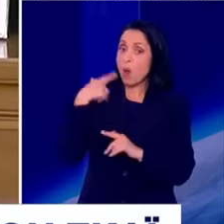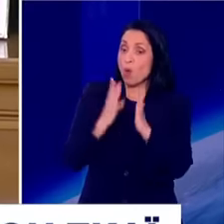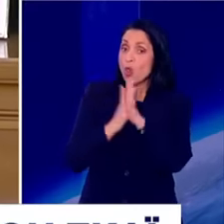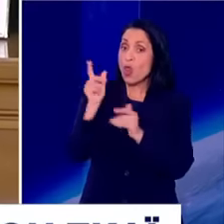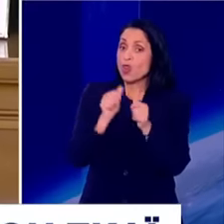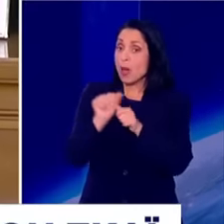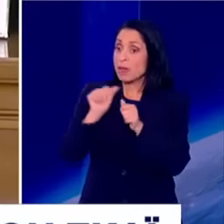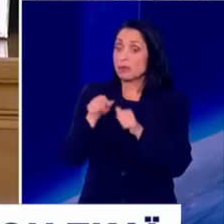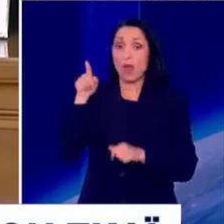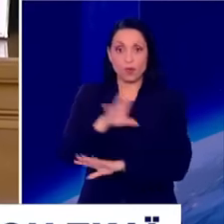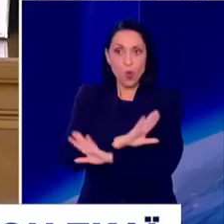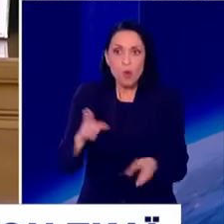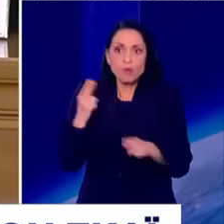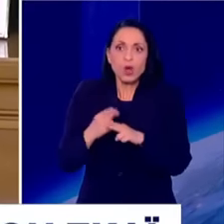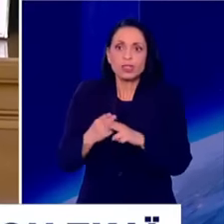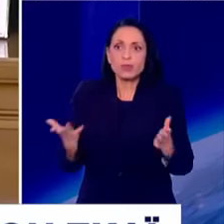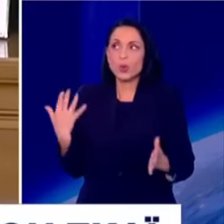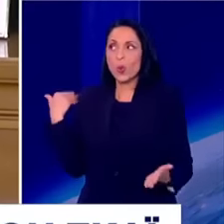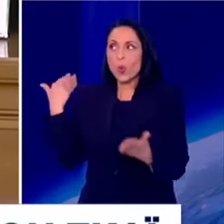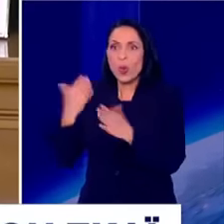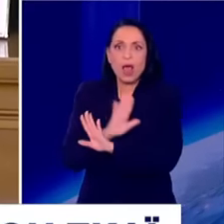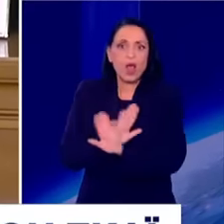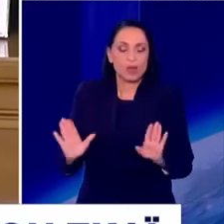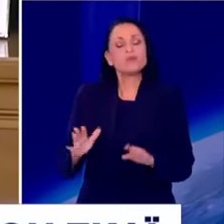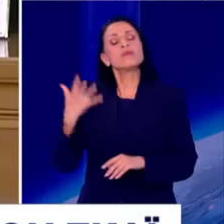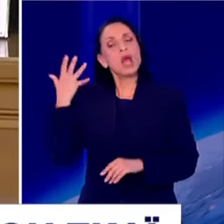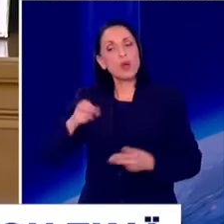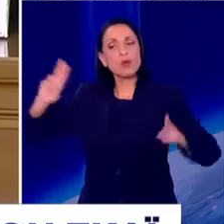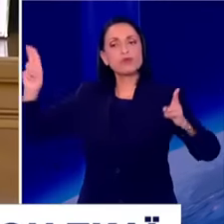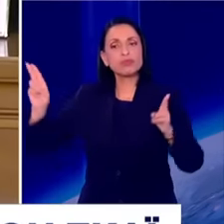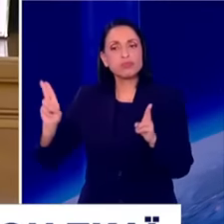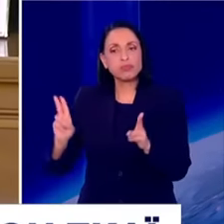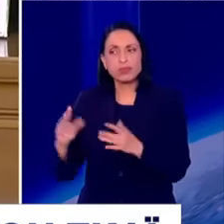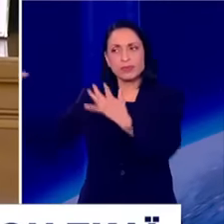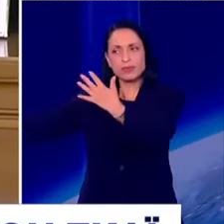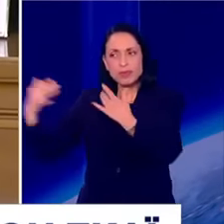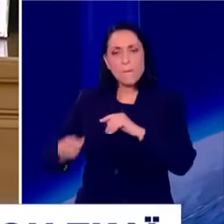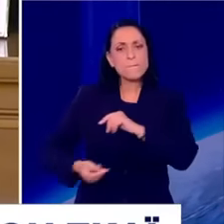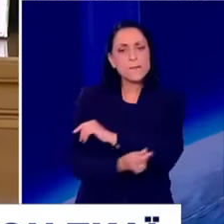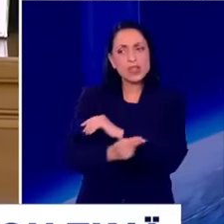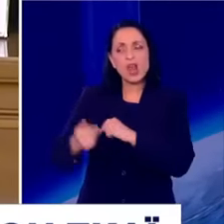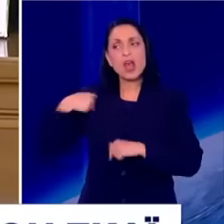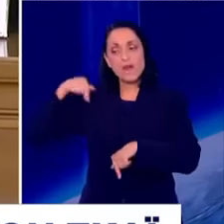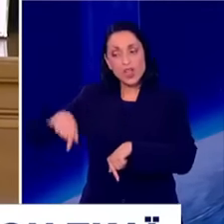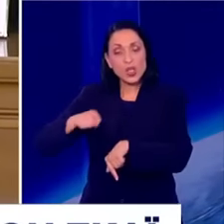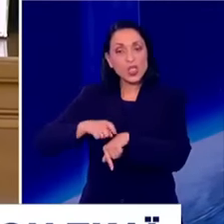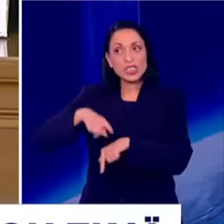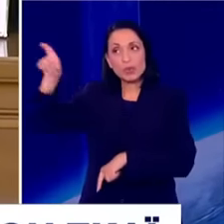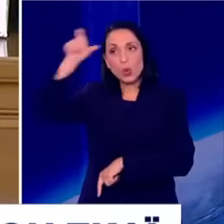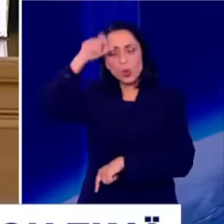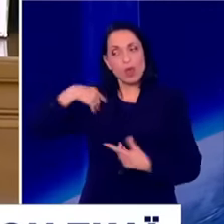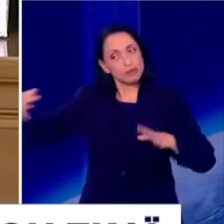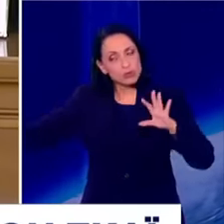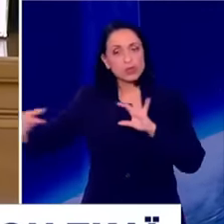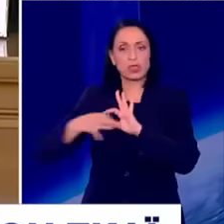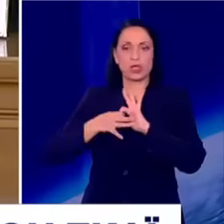επίτευγμα, πρέπει να το αναγνωρίσουμε. Έχουμε εξαιρετικά μειωμένες μεταναστευτικές ροές. Συνεργαζόμαστε με την Τουρκία στο θέμα αυτό.